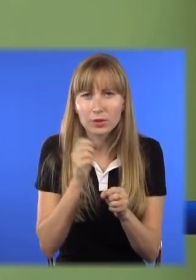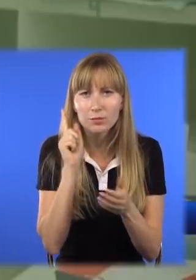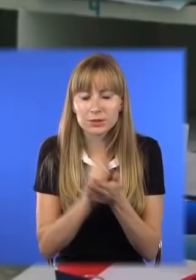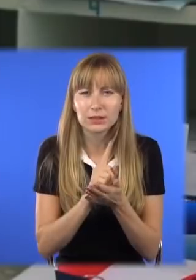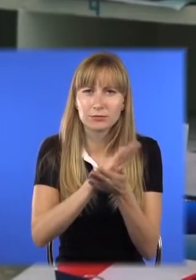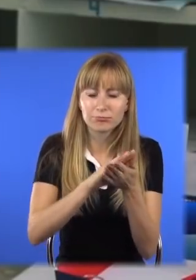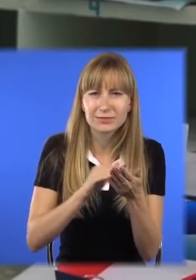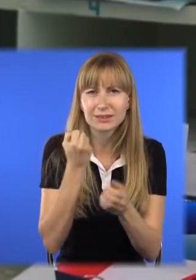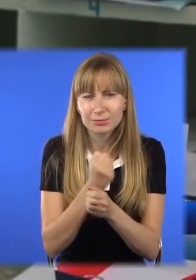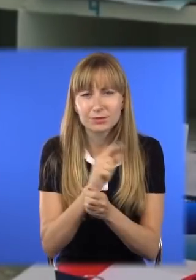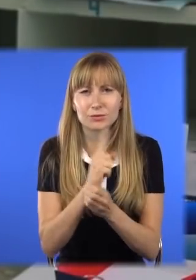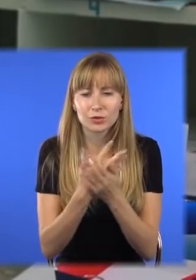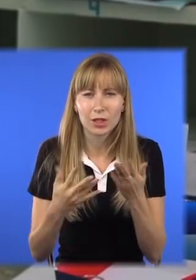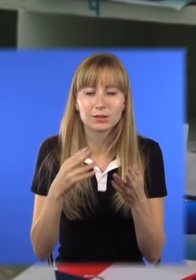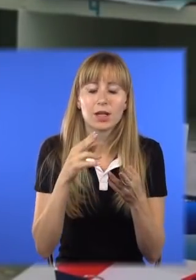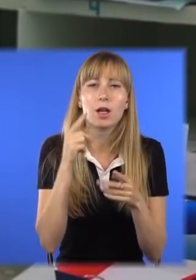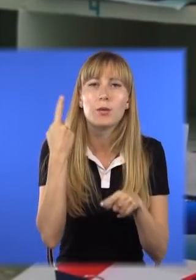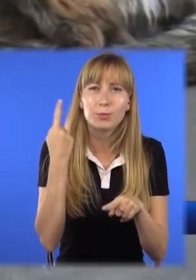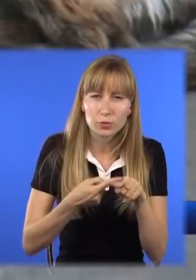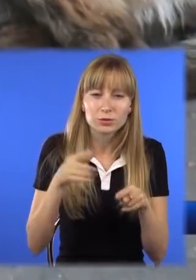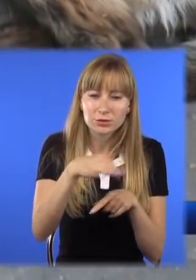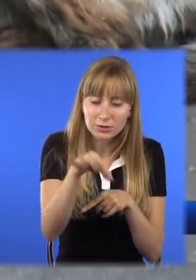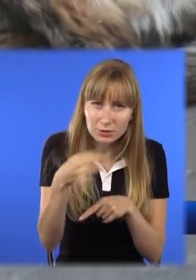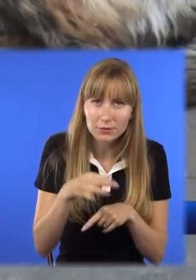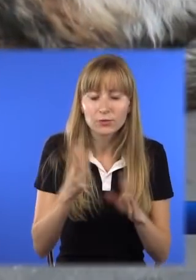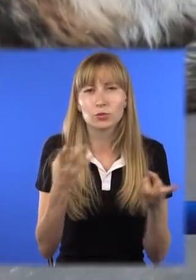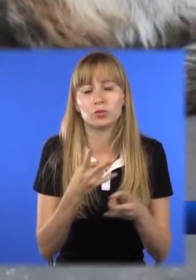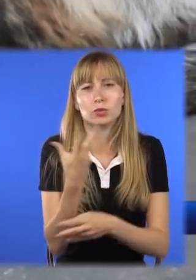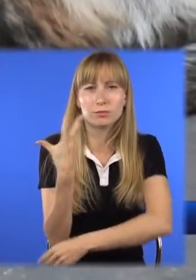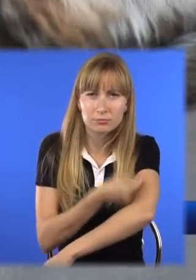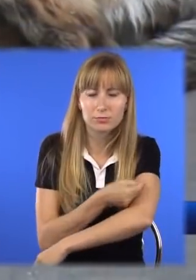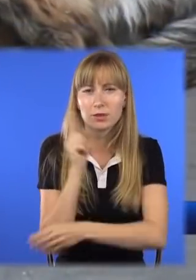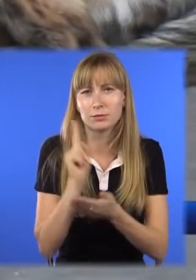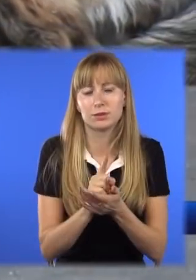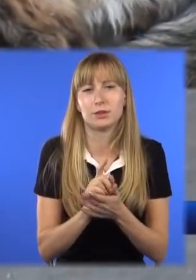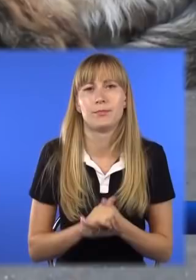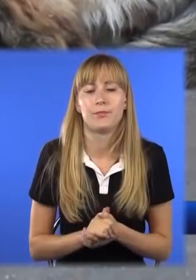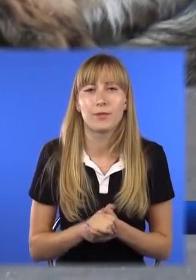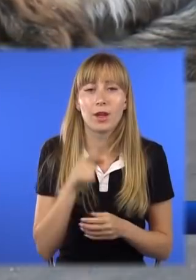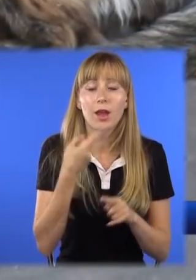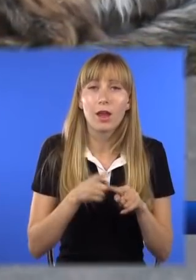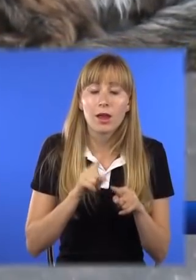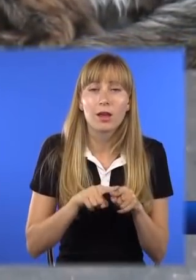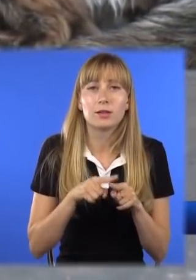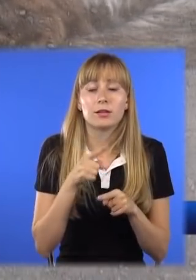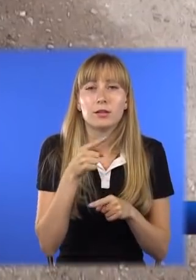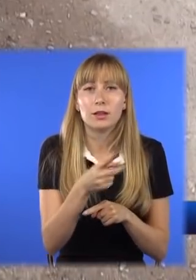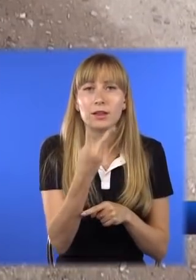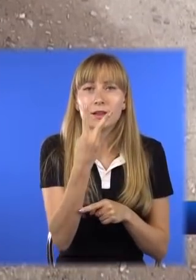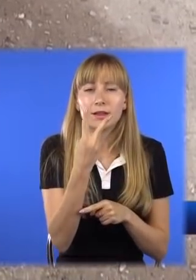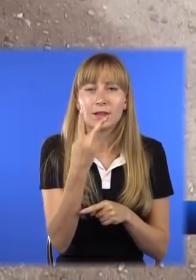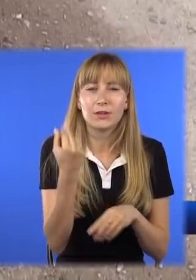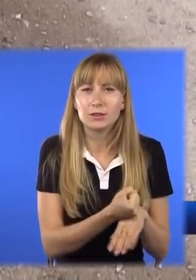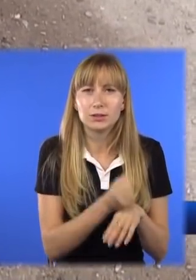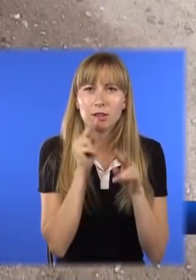назначений екстрений курс профілактики стовбника. Після нападу постраждали ще 2 тижні перебуває під наглядом медиків. Якщо